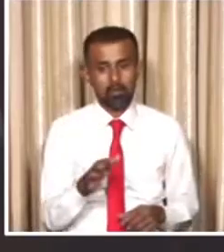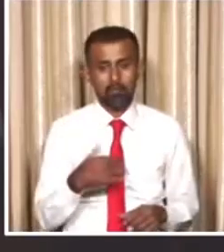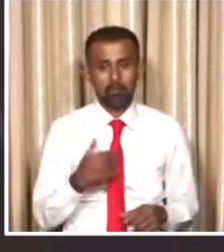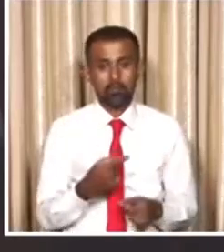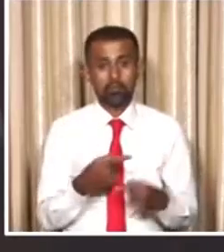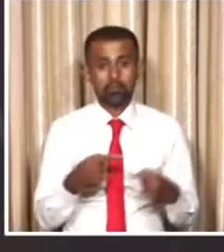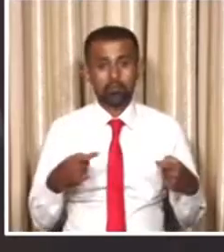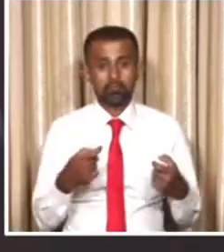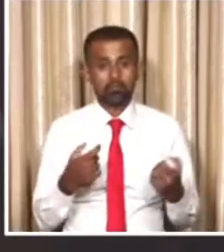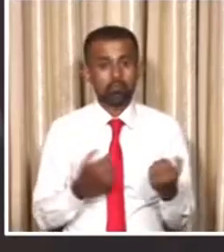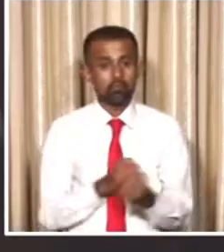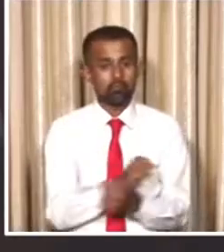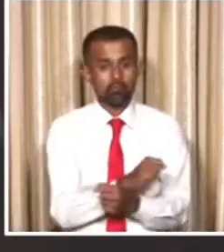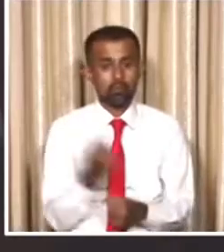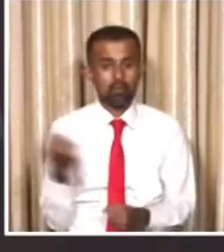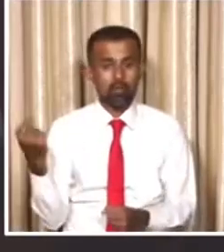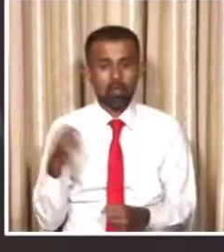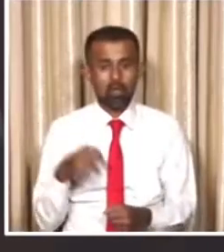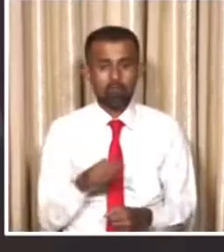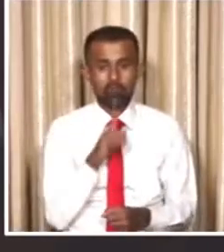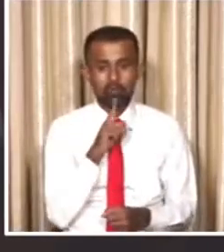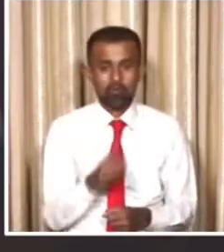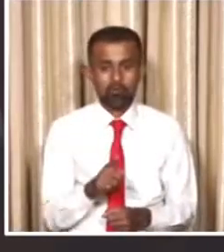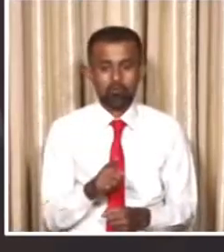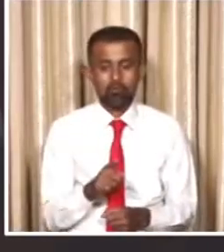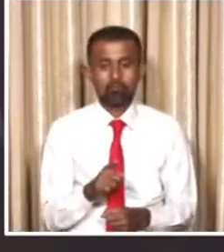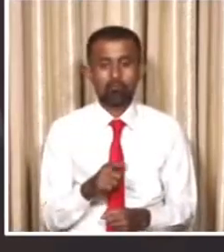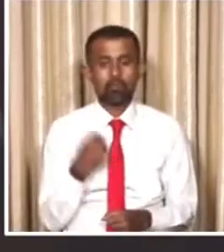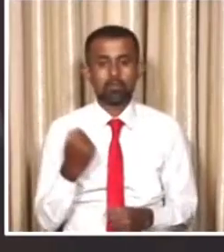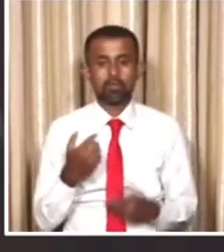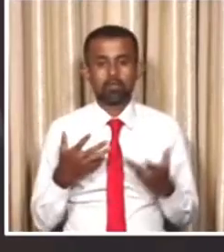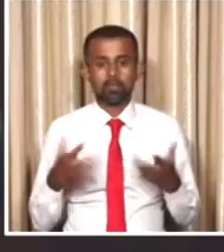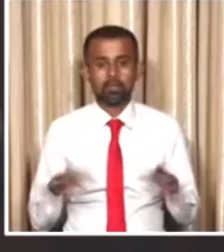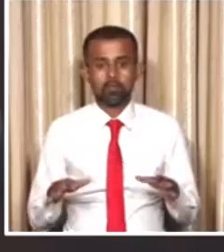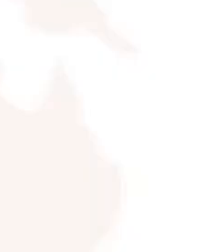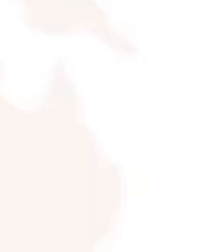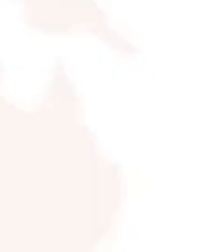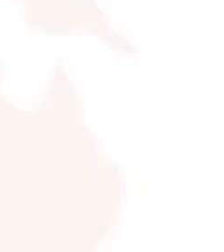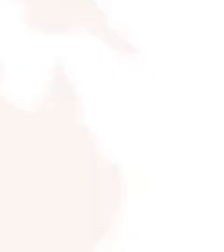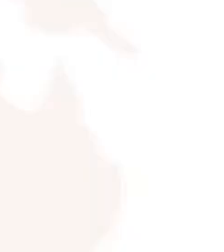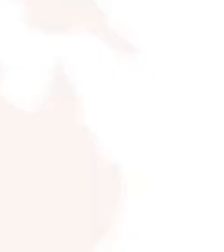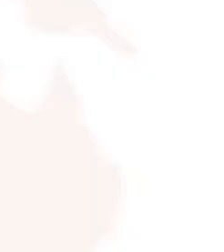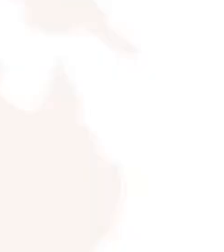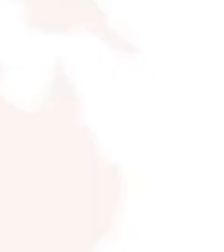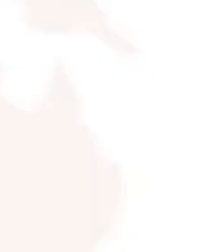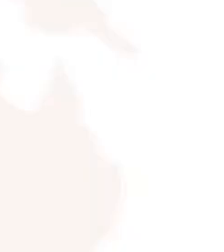ටැංකියක් ආවා කියන බව ප්‍රකාශ කරමින් මගේ වචන ස්වල්පය අවසන් කරනවා. බොහොම ස්තුතියි.